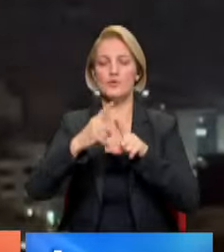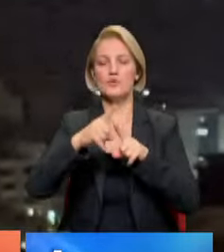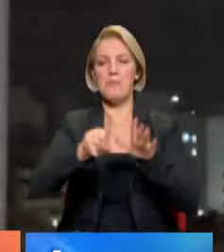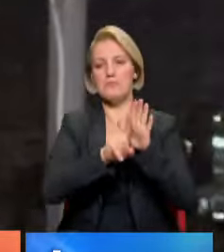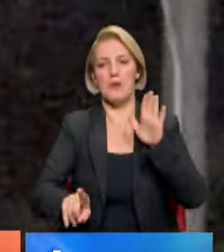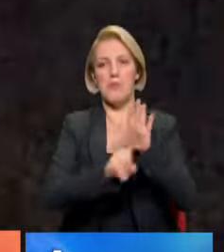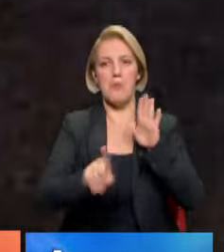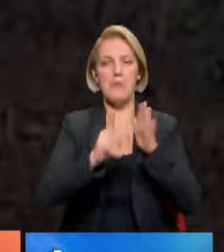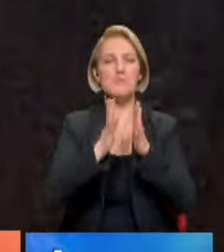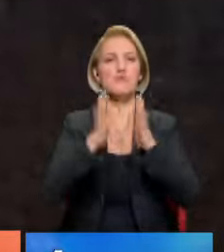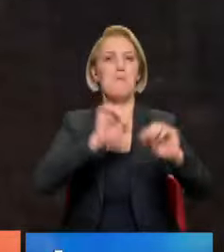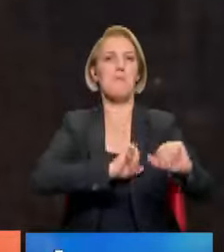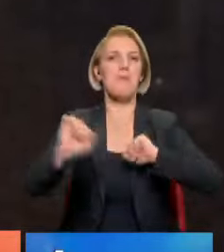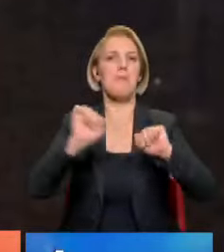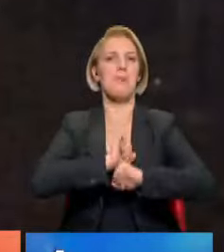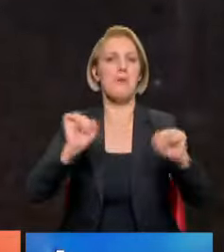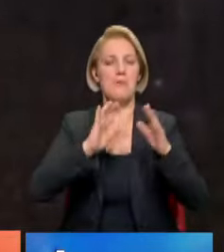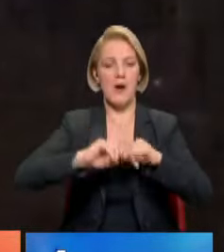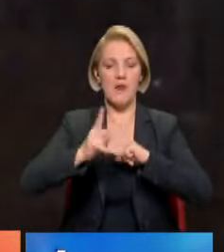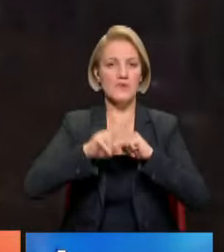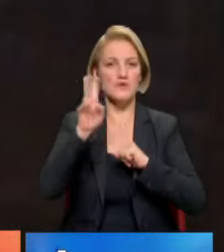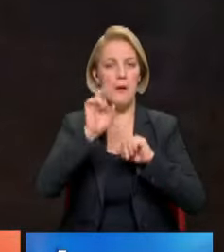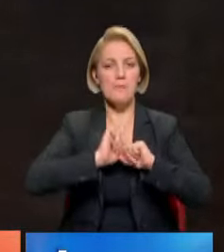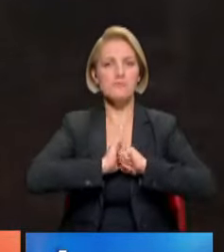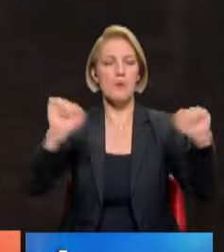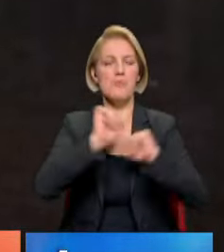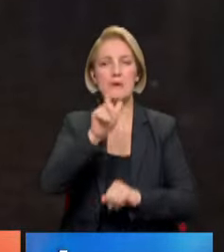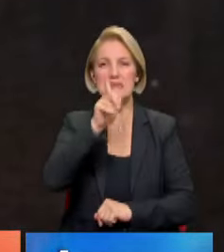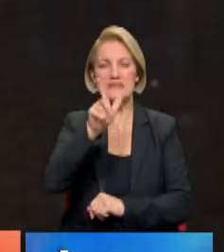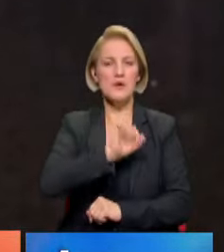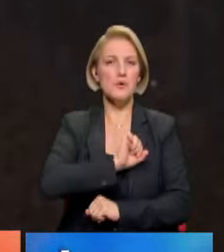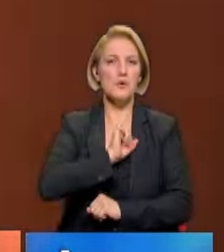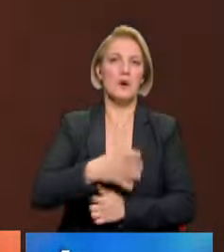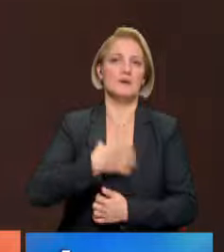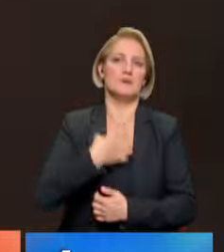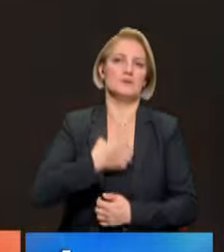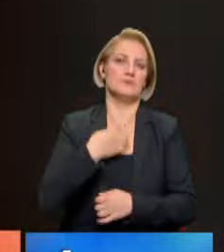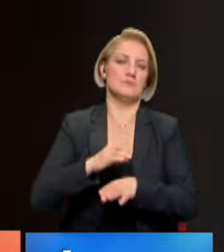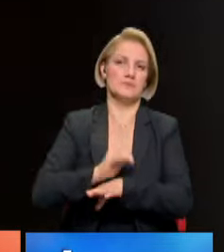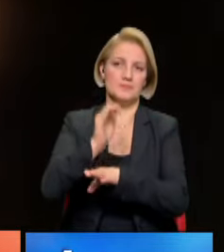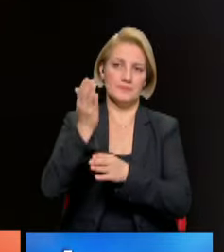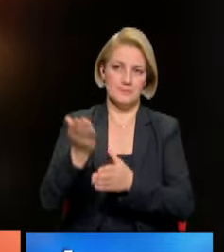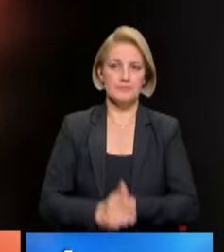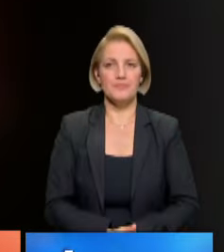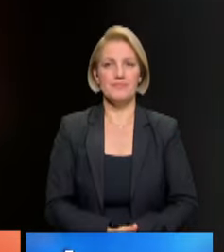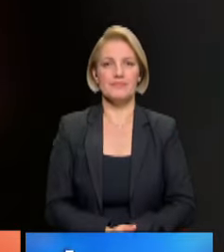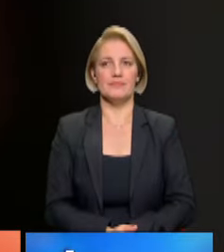büyük patlamalar yaşandı. Beyrut hafta sonu boyunca bomba sesleriyle korku dolu anlar yaşadı.